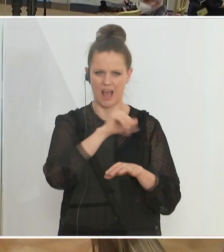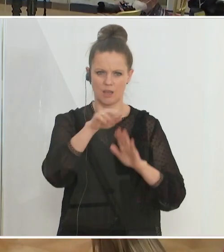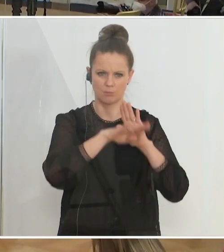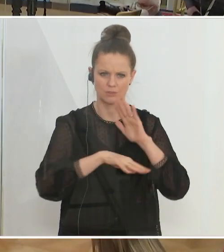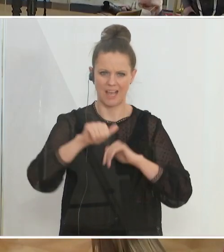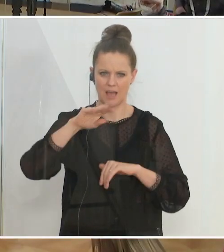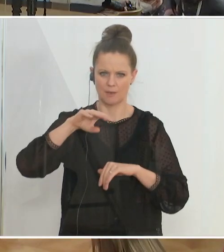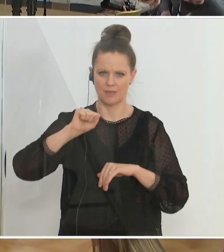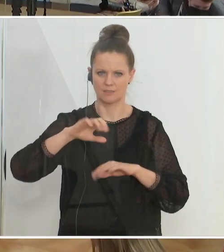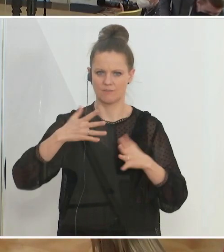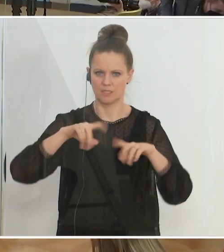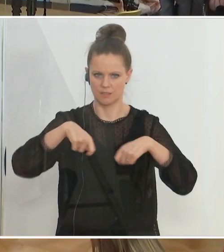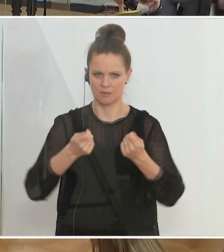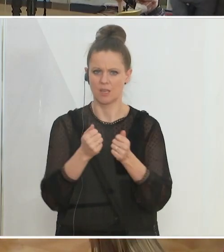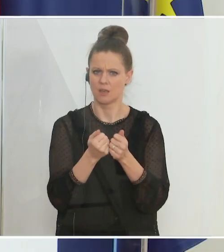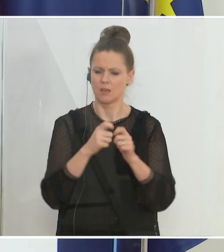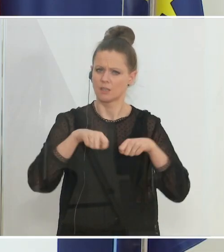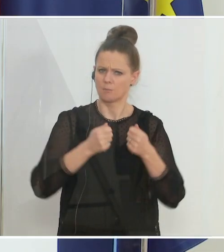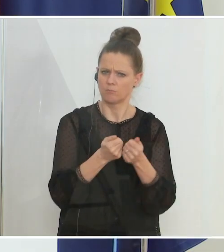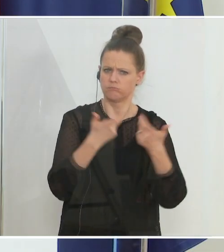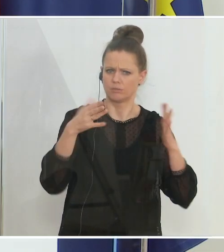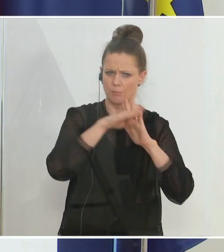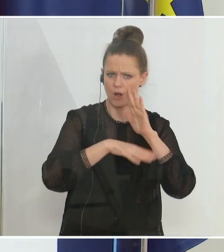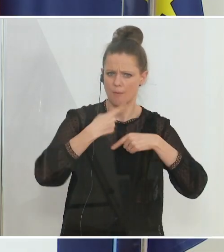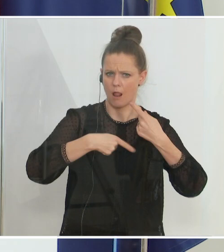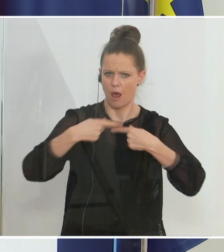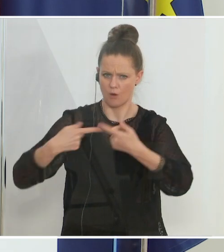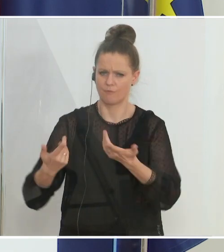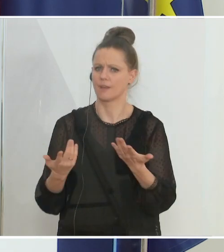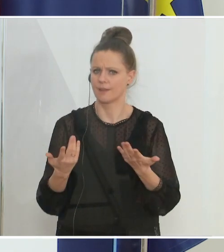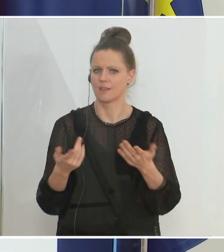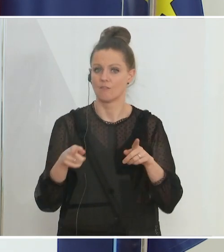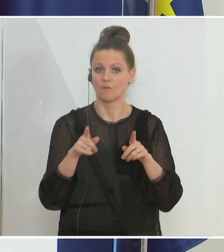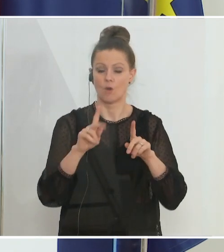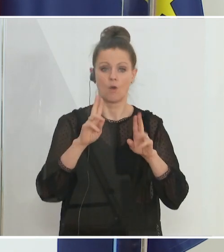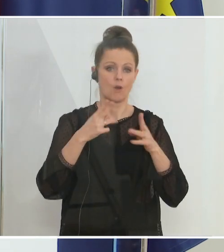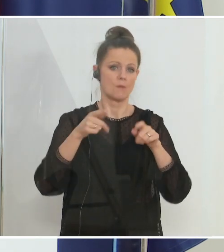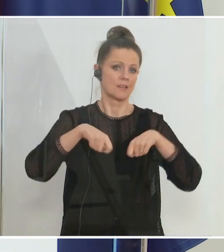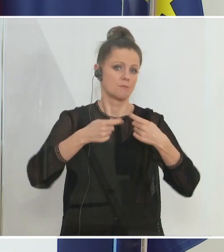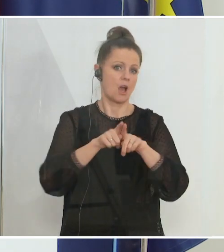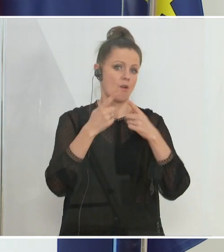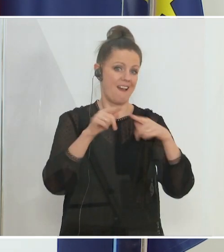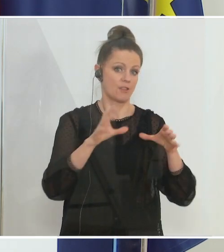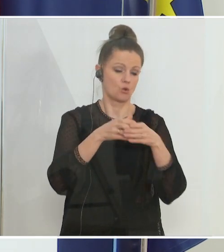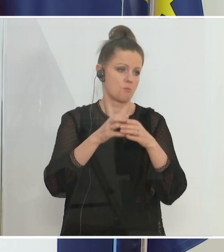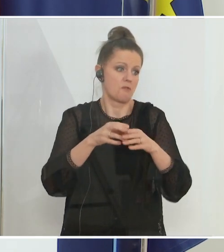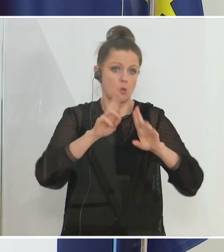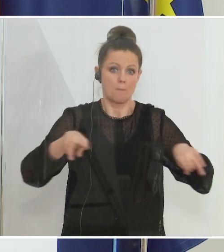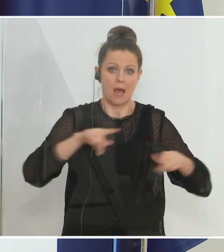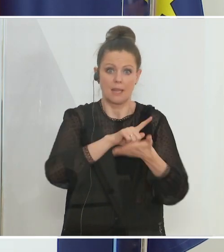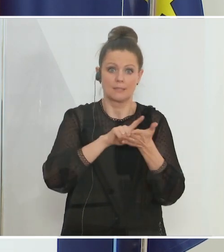am AMS gibt. Es gibt eine Reihe von Programmen, die schon laufen, weil es ja auch andere Gruppen gibt, die zu normalen Zeiten ja auch